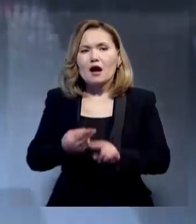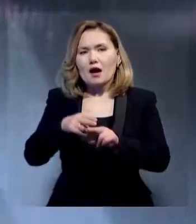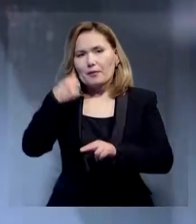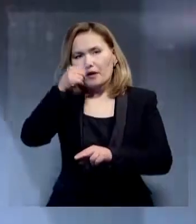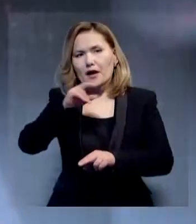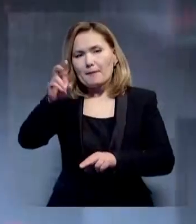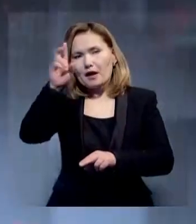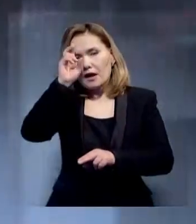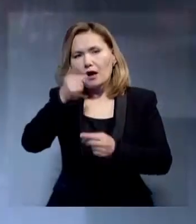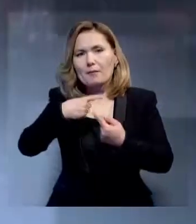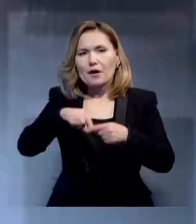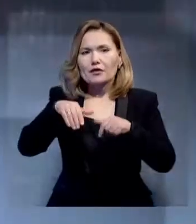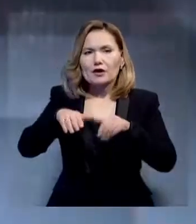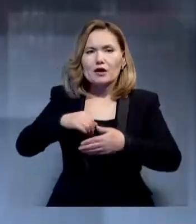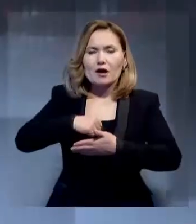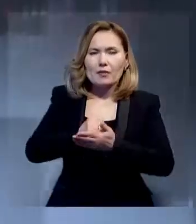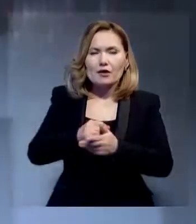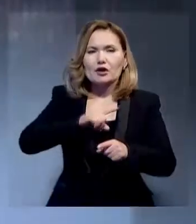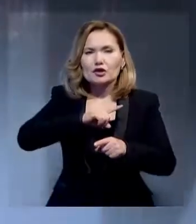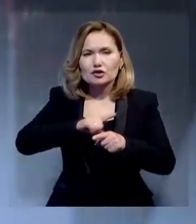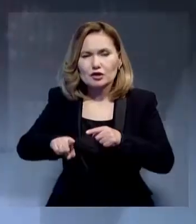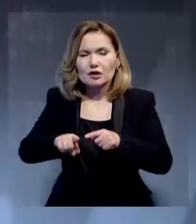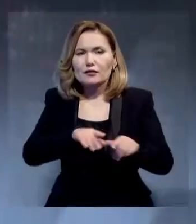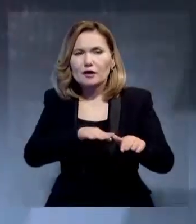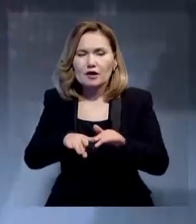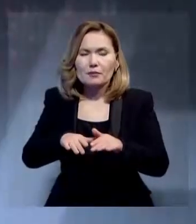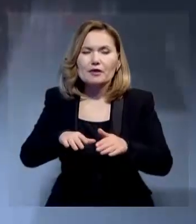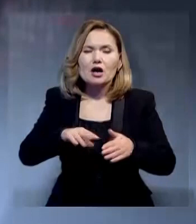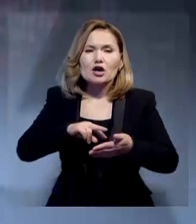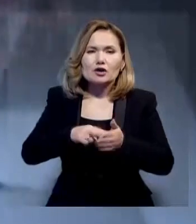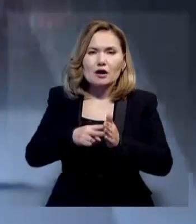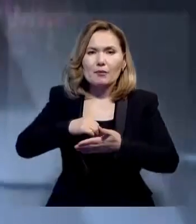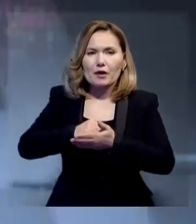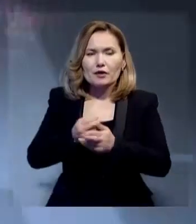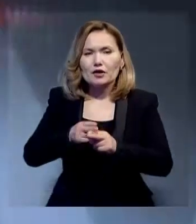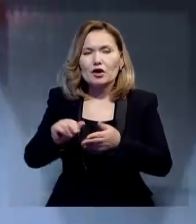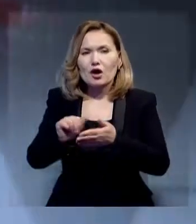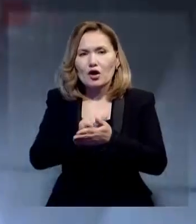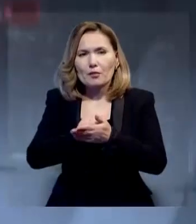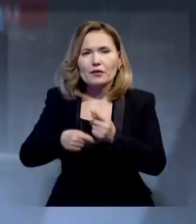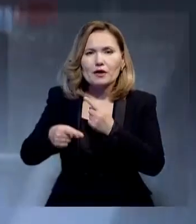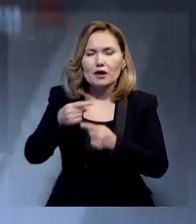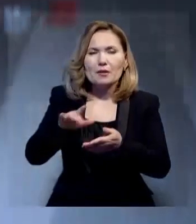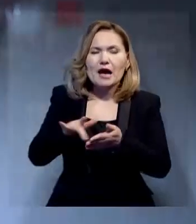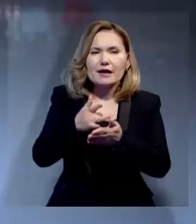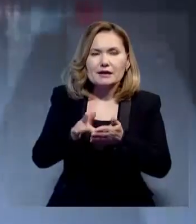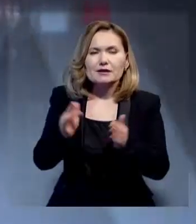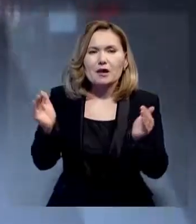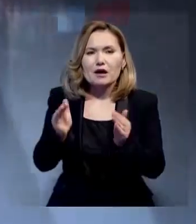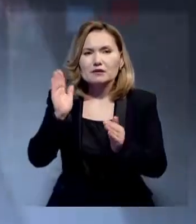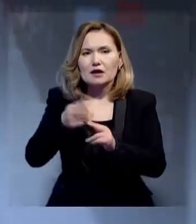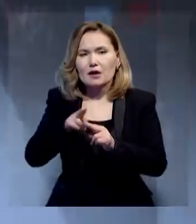пел мемлекеттік органдардың шешім қабылдауын жеделету бойынша шаралар қабылданады. Құжат айналымымен есеп азаяды. Халығын не құлақ